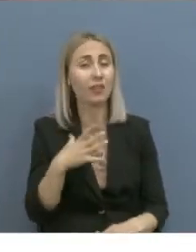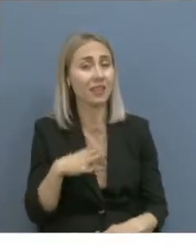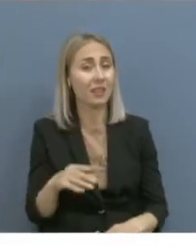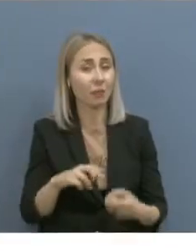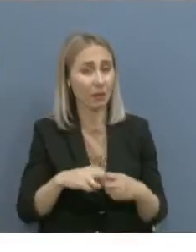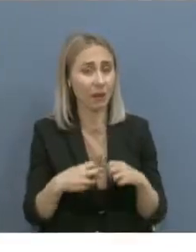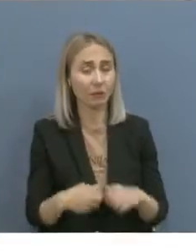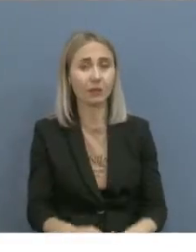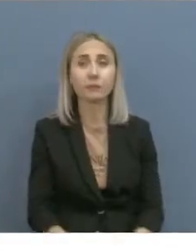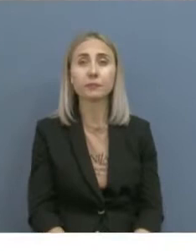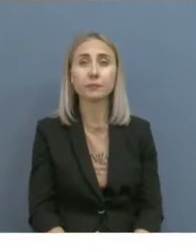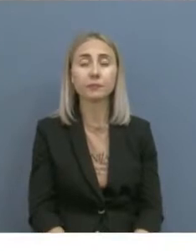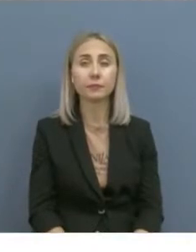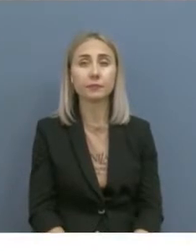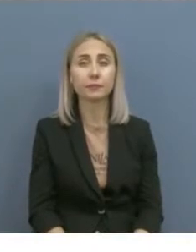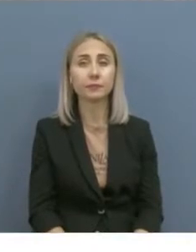қалауда.